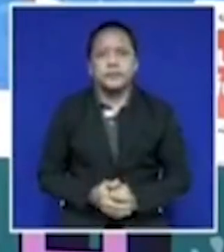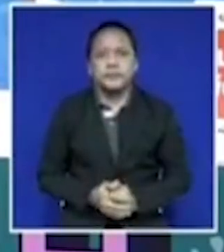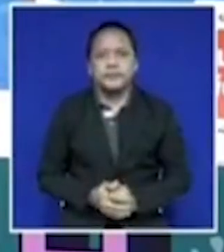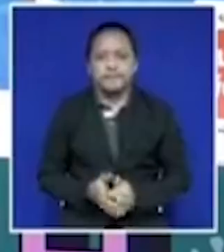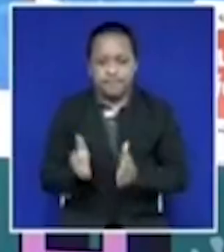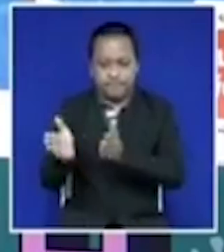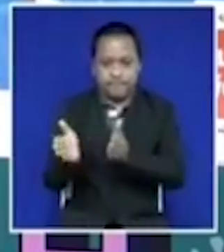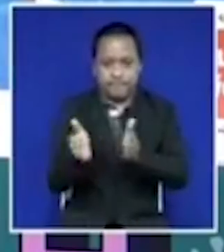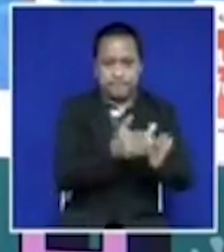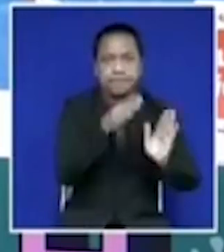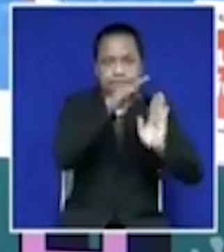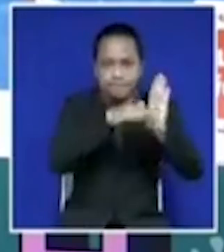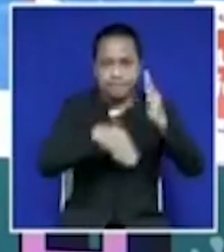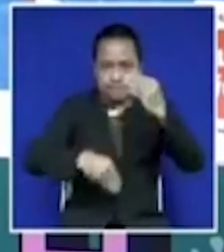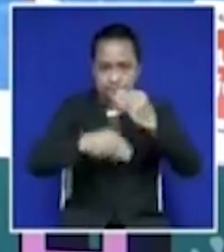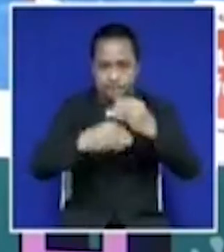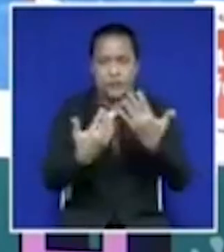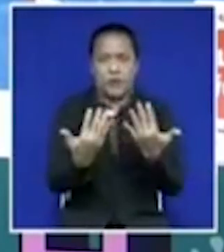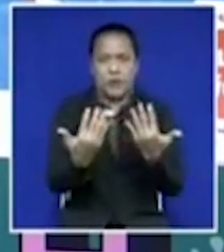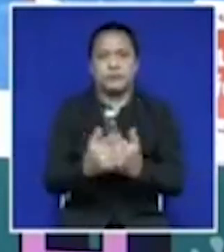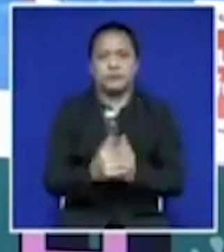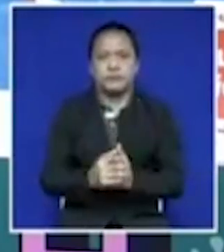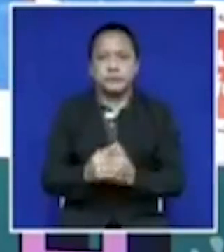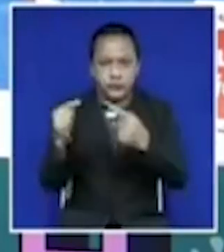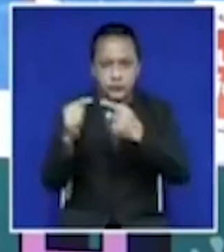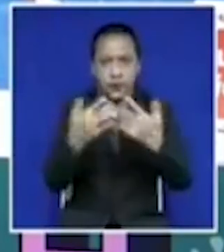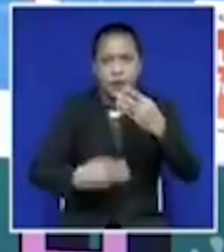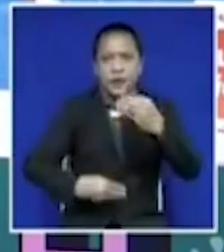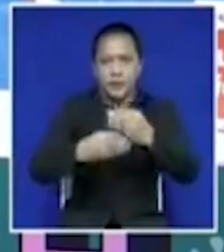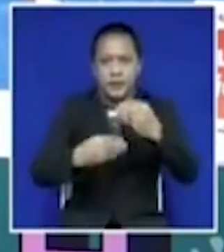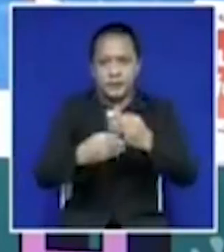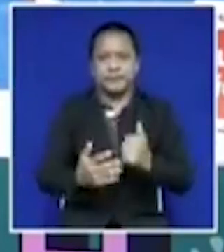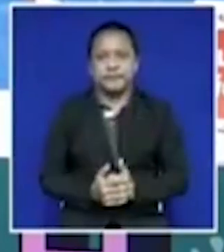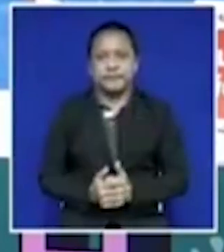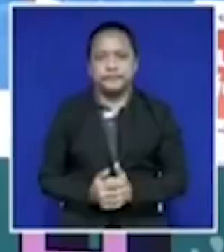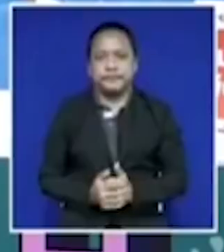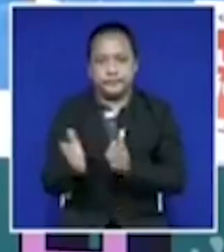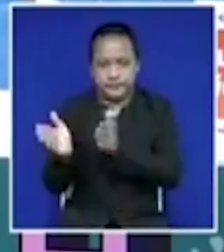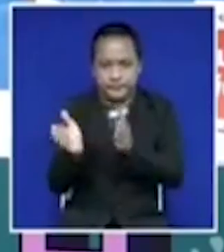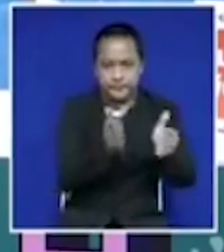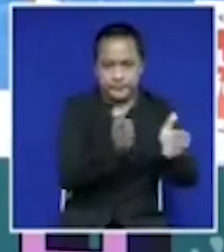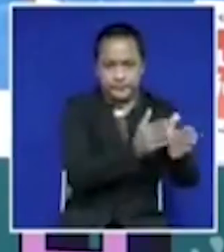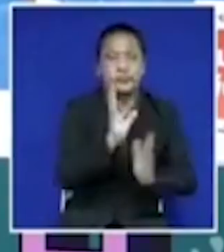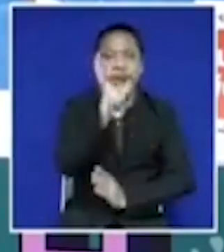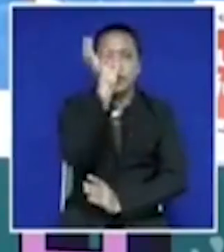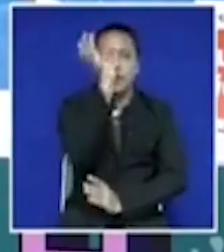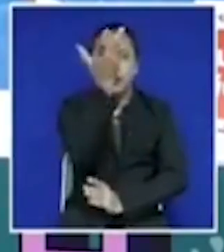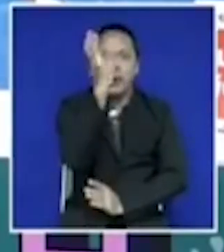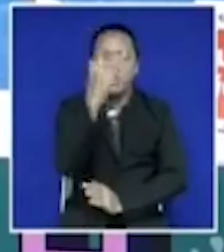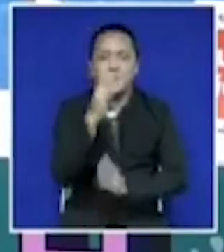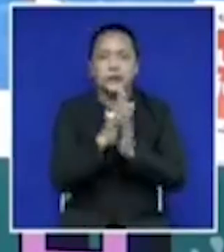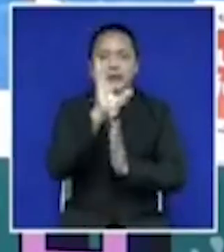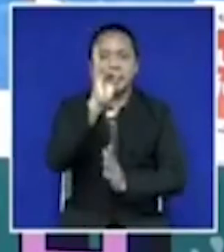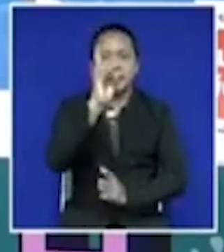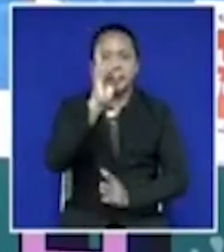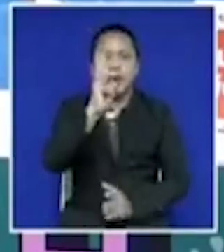ไปที่เดี๋ยวรายละเอียดเพิ่มเติมจากกรมควบคุมโรคต่อจากผมจะมีเพิ่มเติมมานะครับไปดูสถานการณ์ของทั่วโลกครับตอนนี้76ล้